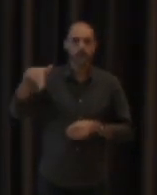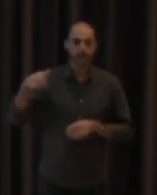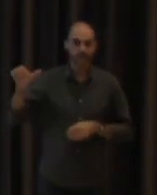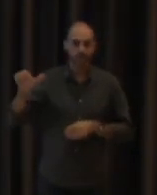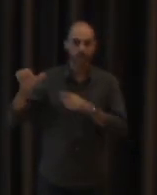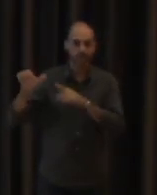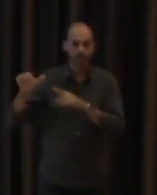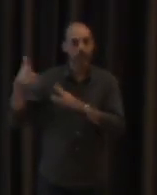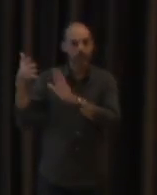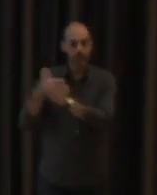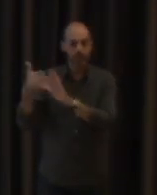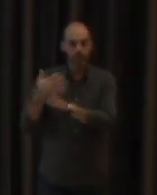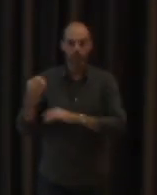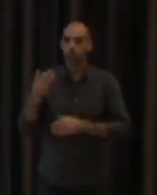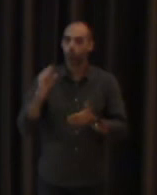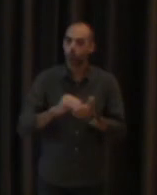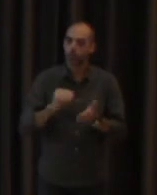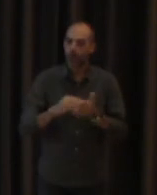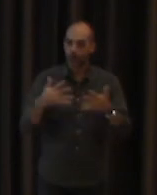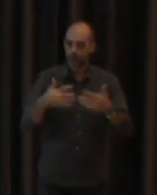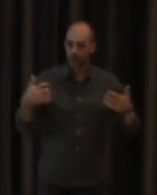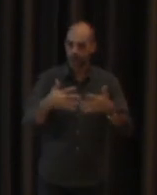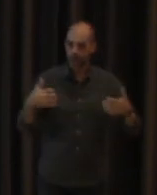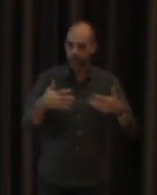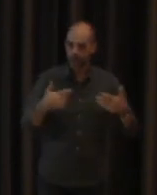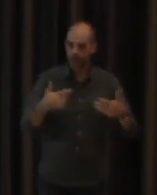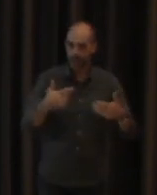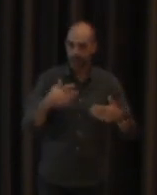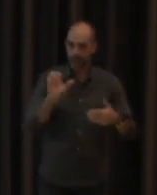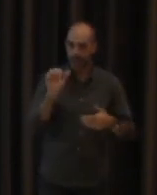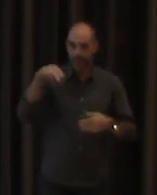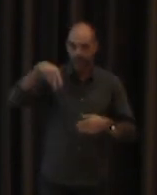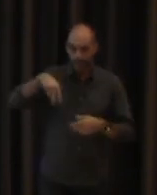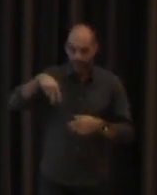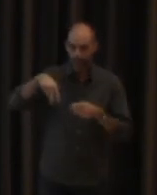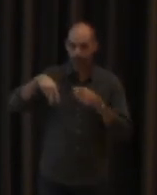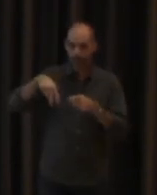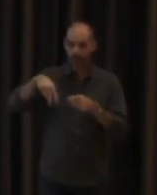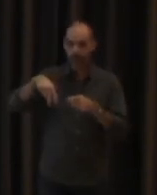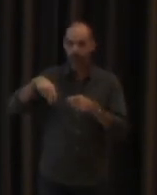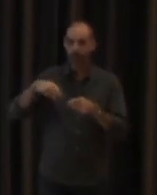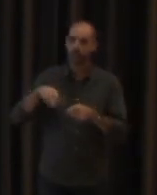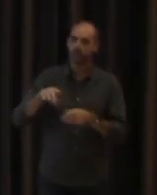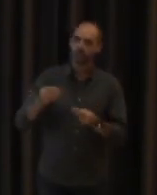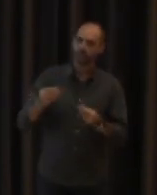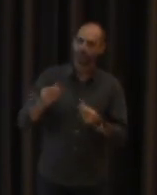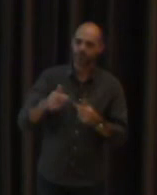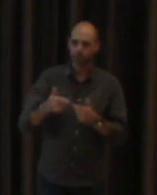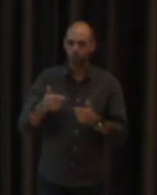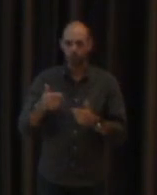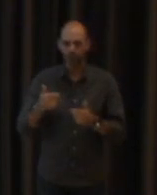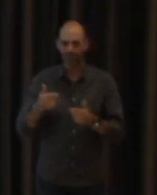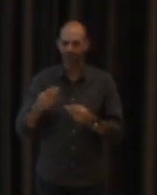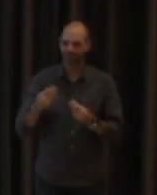i deia que moltes vegades les frases amb el pronomen complement del nom se senten artificioses i